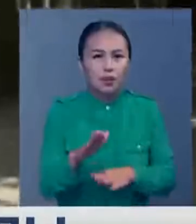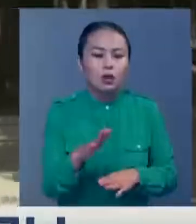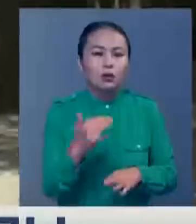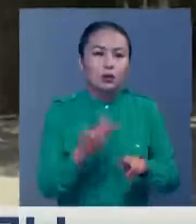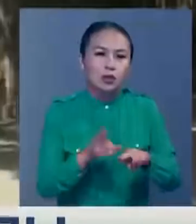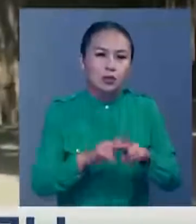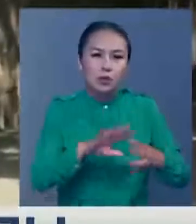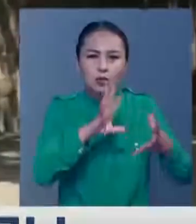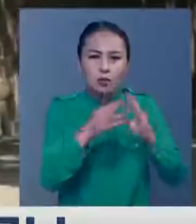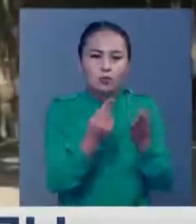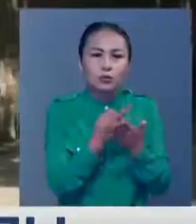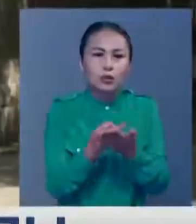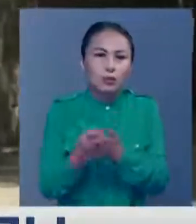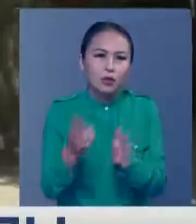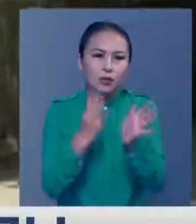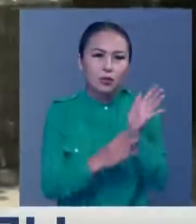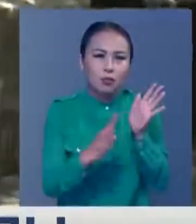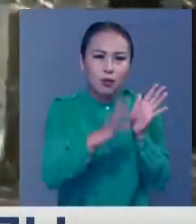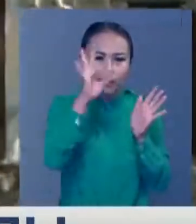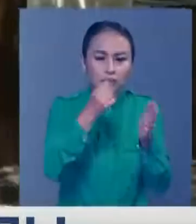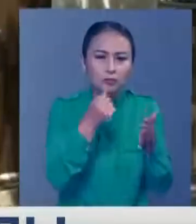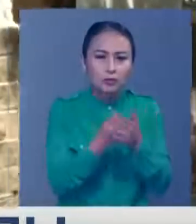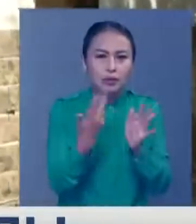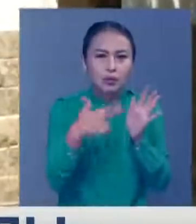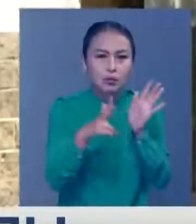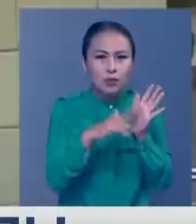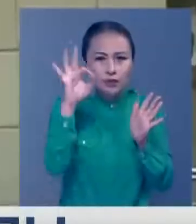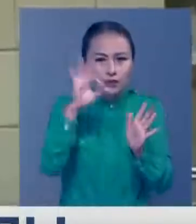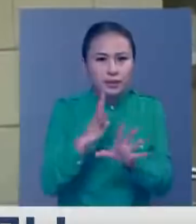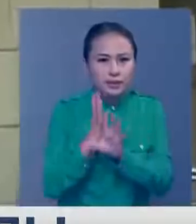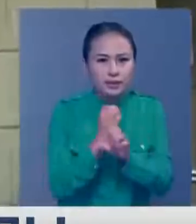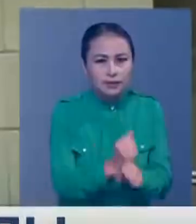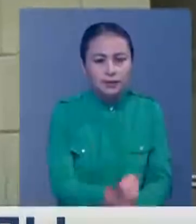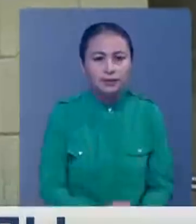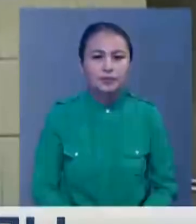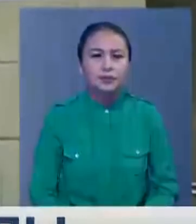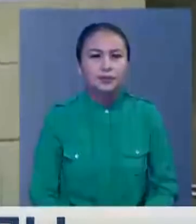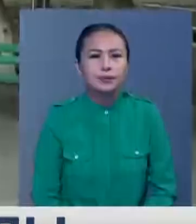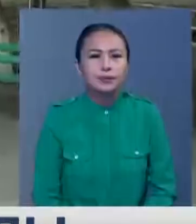Соның нәтижесінде төсек орын жүктемесі 99-дан 38%-ке дейін азайды.